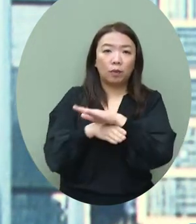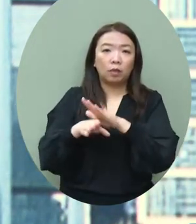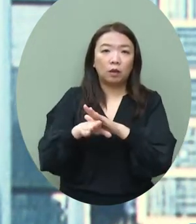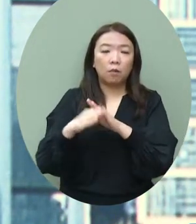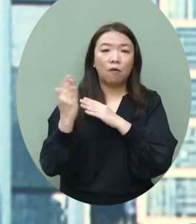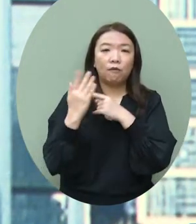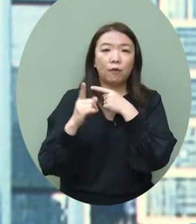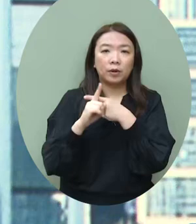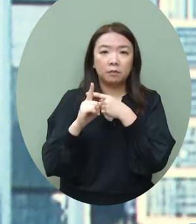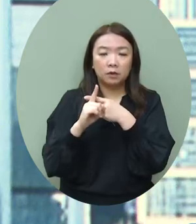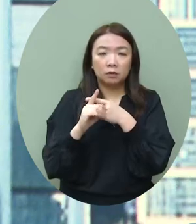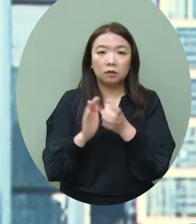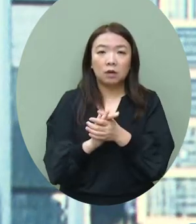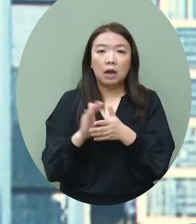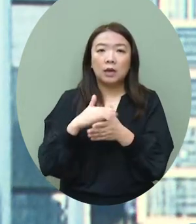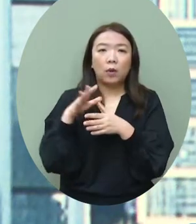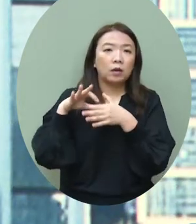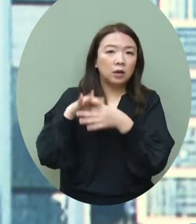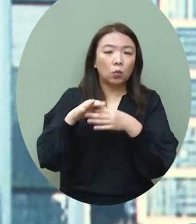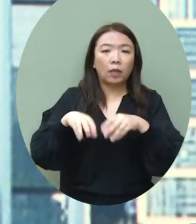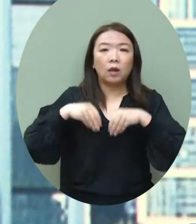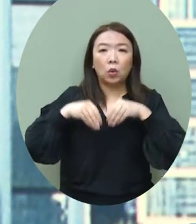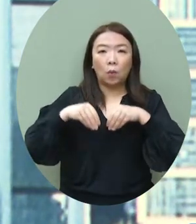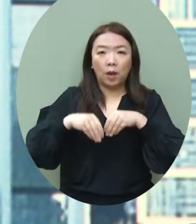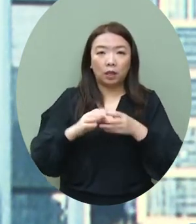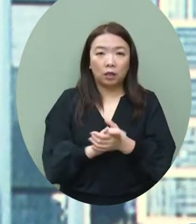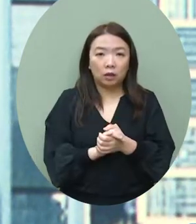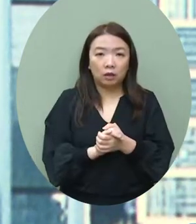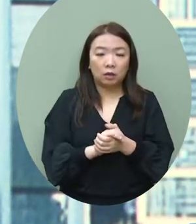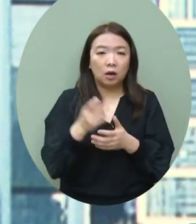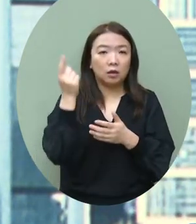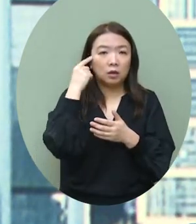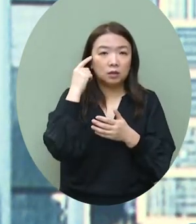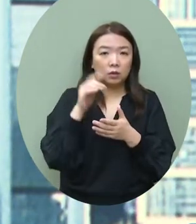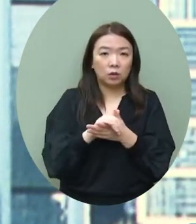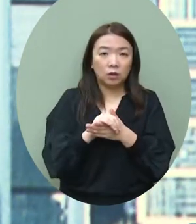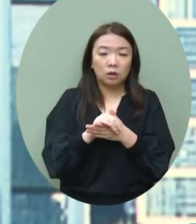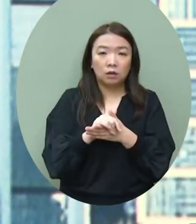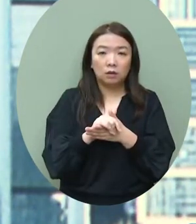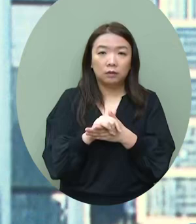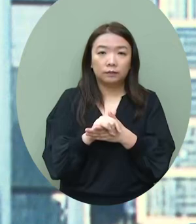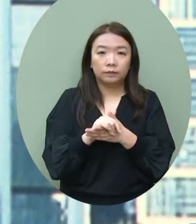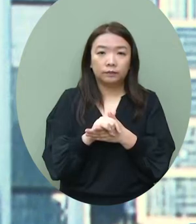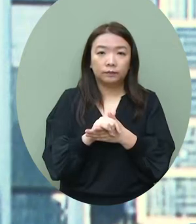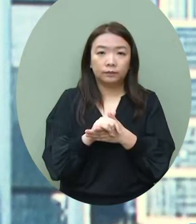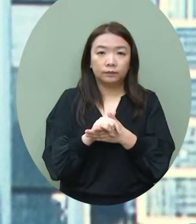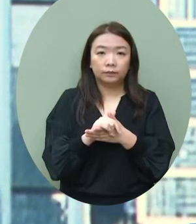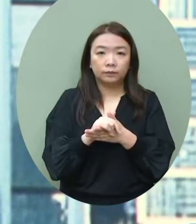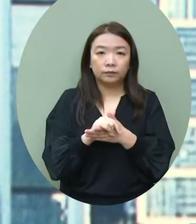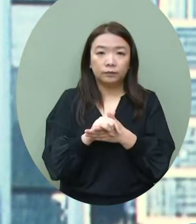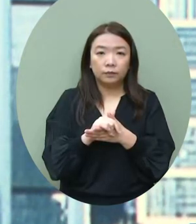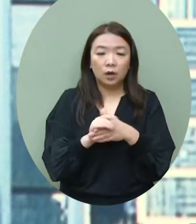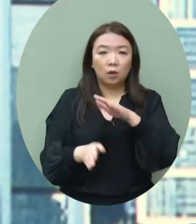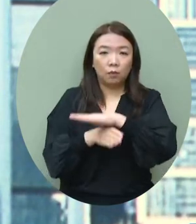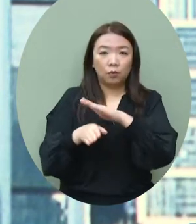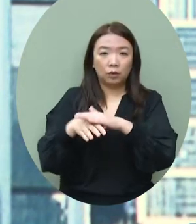就係因為佢涉及係動物。咁而且據我哋所知咧，同一個嘅鋪